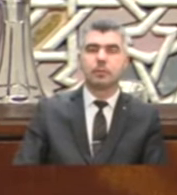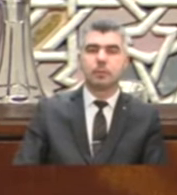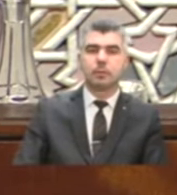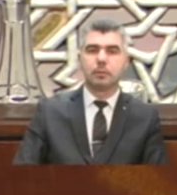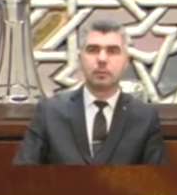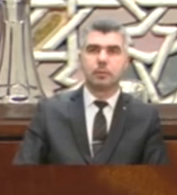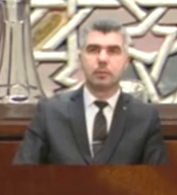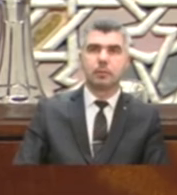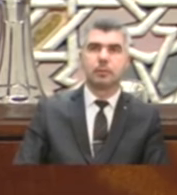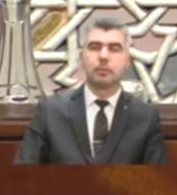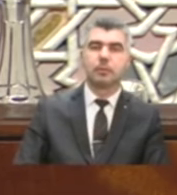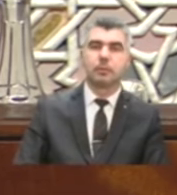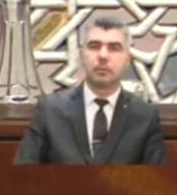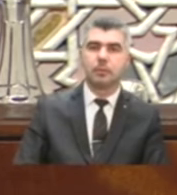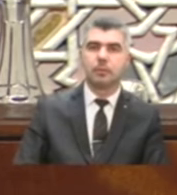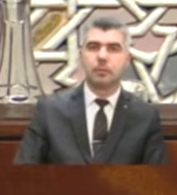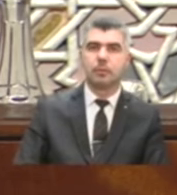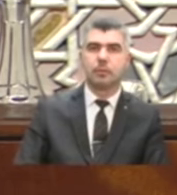دقيقة. شكرا.